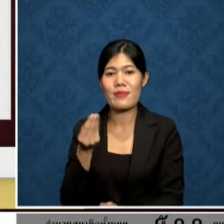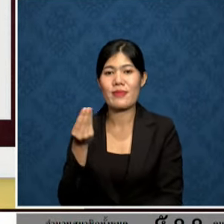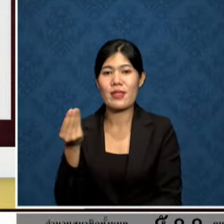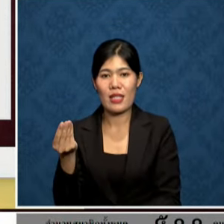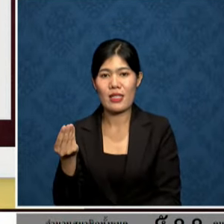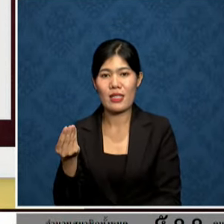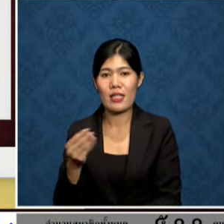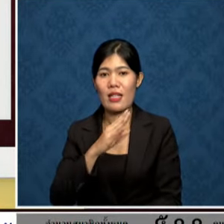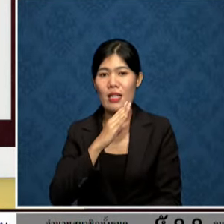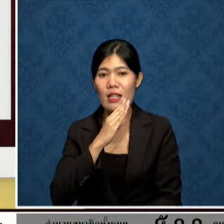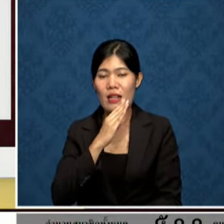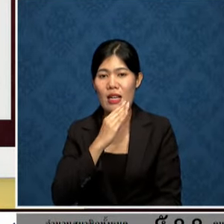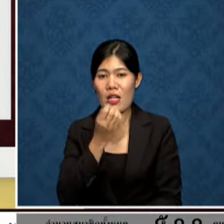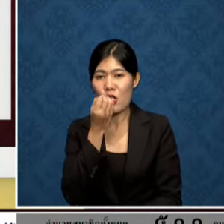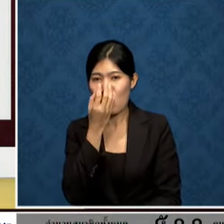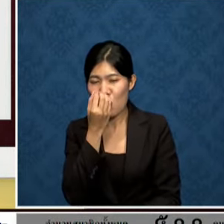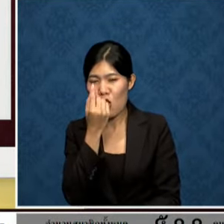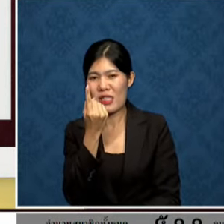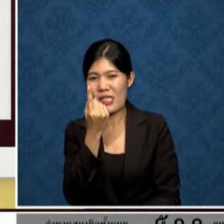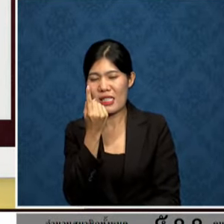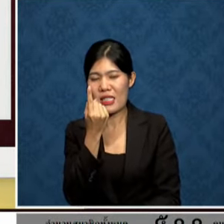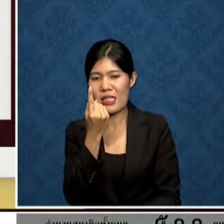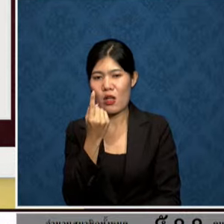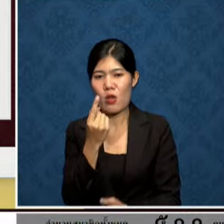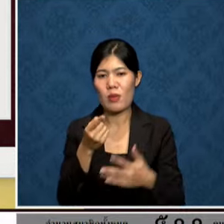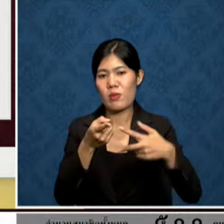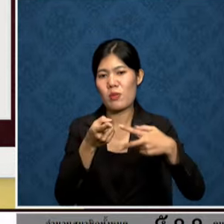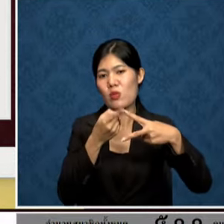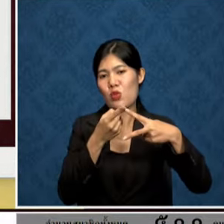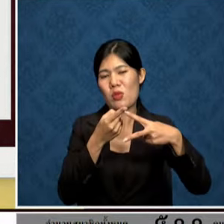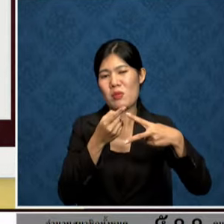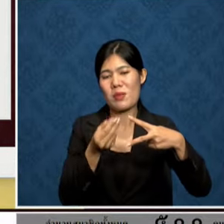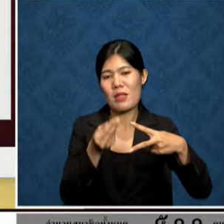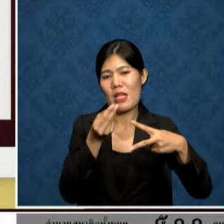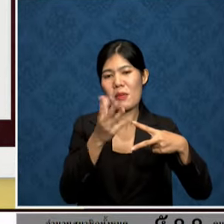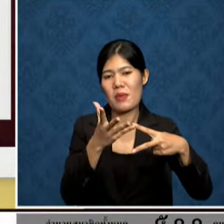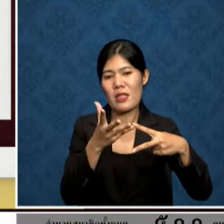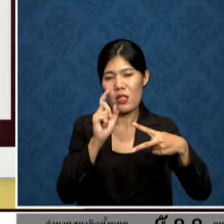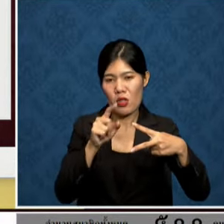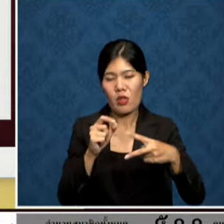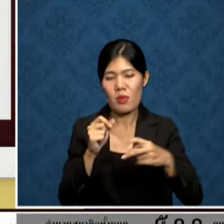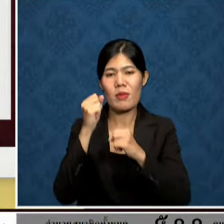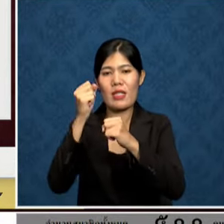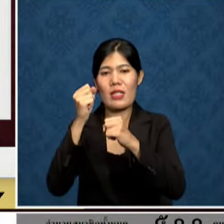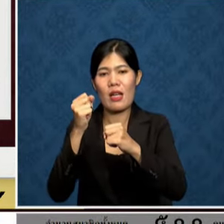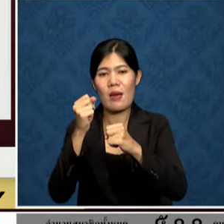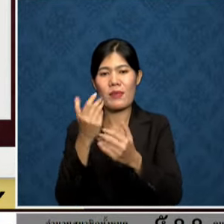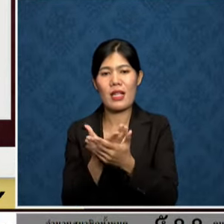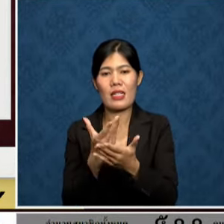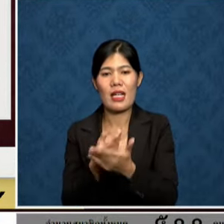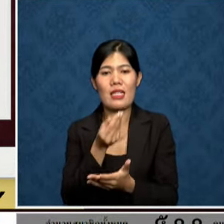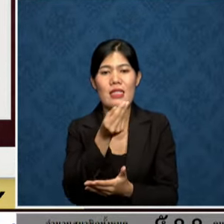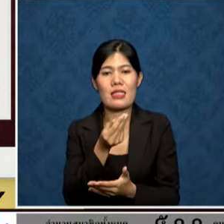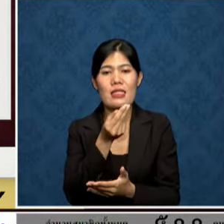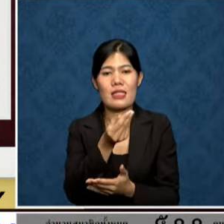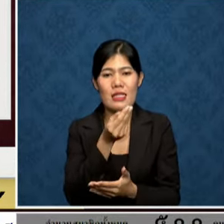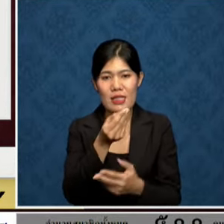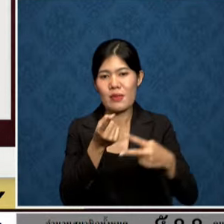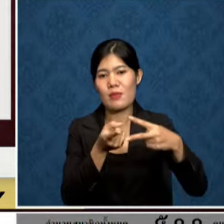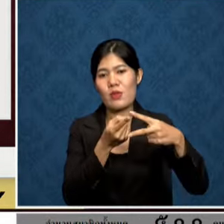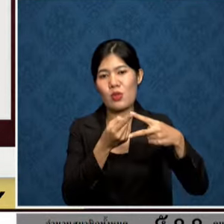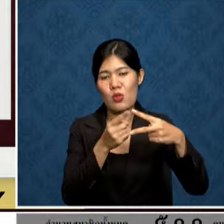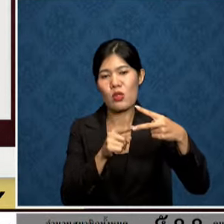ยังไงคะน่านประธานดอกมันจะบานนะคะดังนั้นเนี่ยถ้าอยากให้หนี้ลดไวก็ต้องขยันโปะไปที่เงินต้นก็เป็นเรื่องที่ถูกต้องแล้วอันนี้ก็ต้องขอชื่น